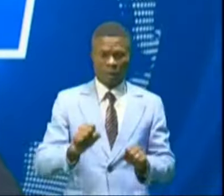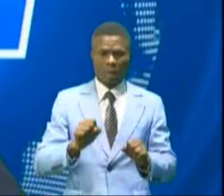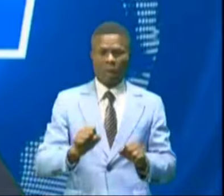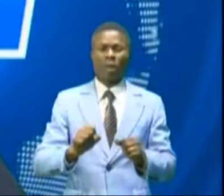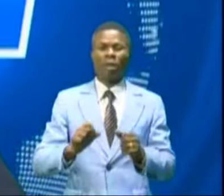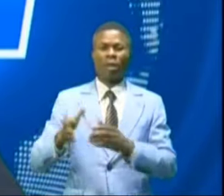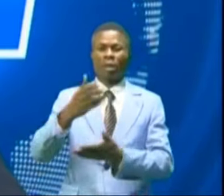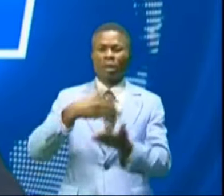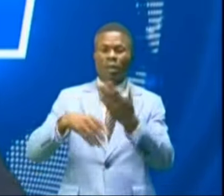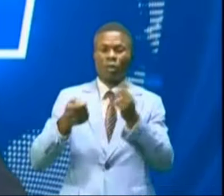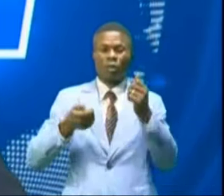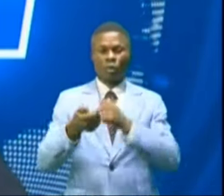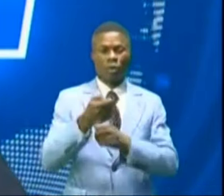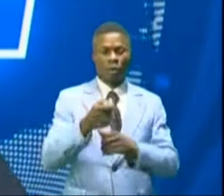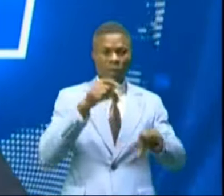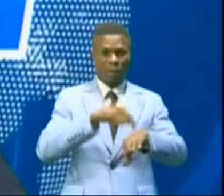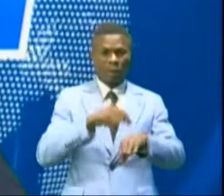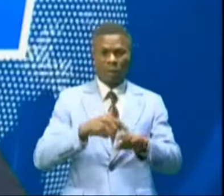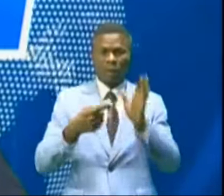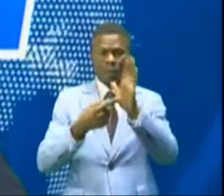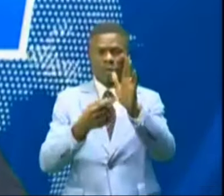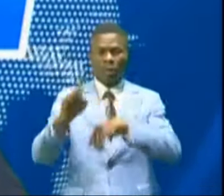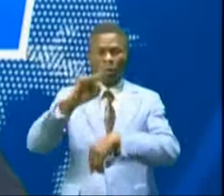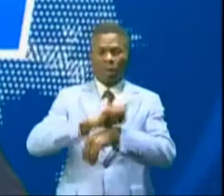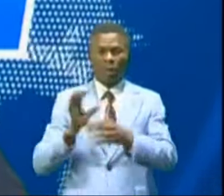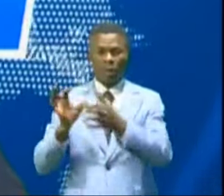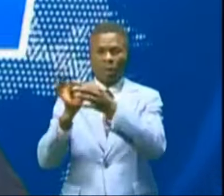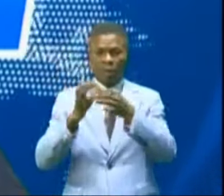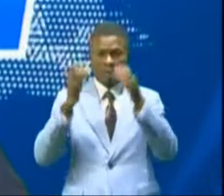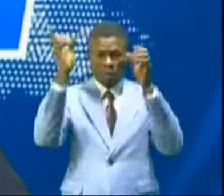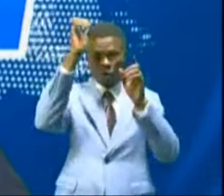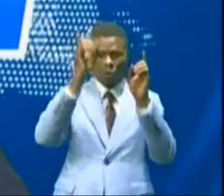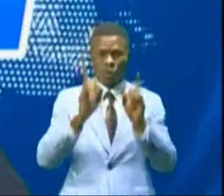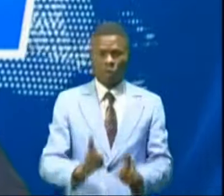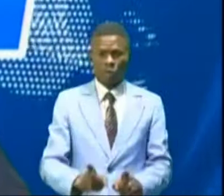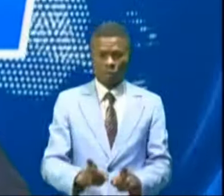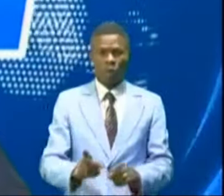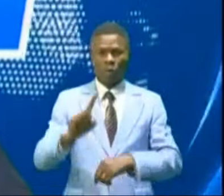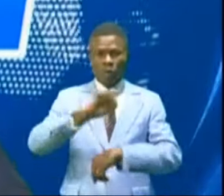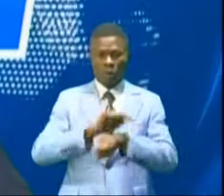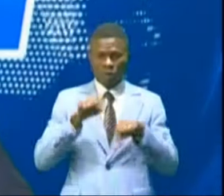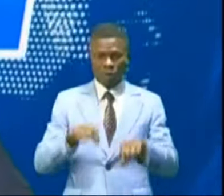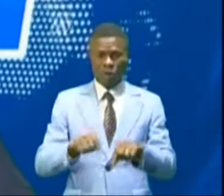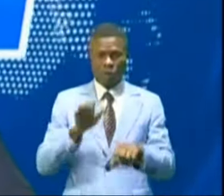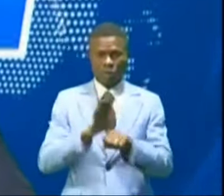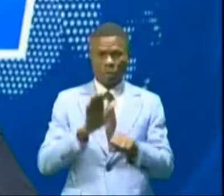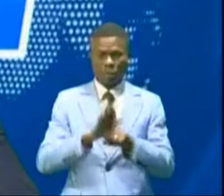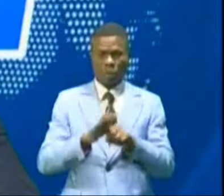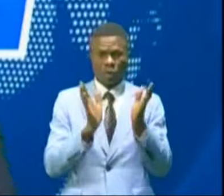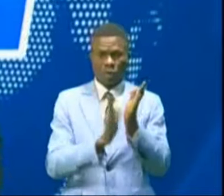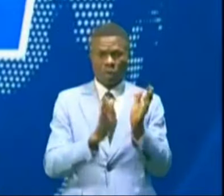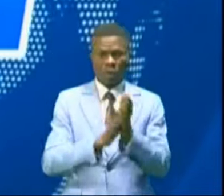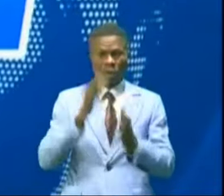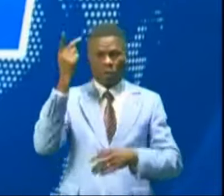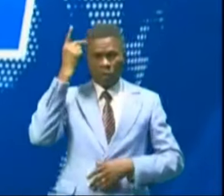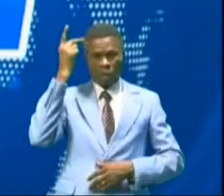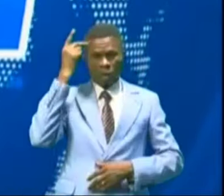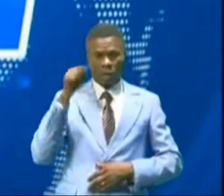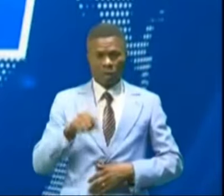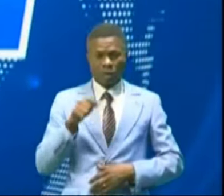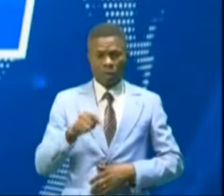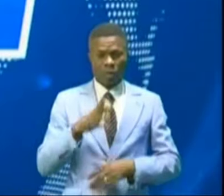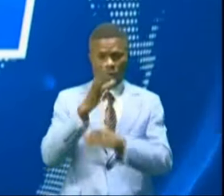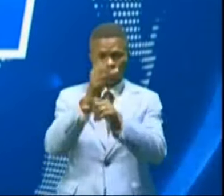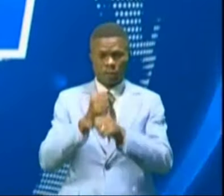d'apartheid. Cette date marque la journée de l'Union africaine. À cette occasion, quelques écoles de la capitale ont